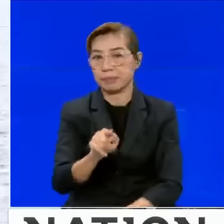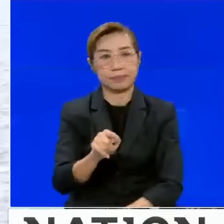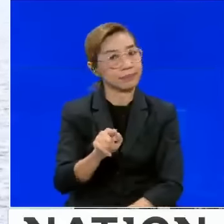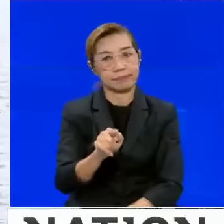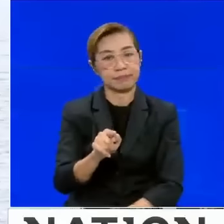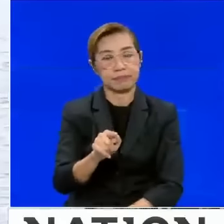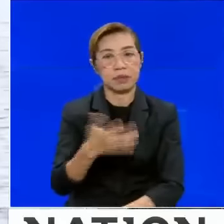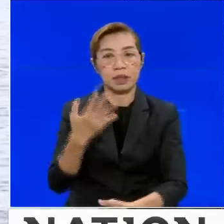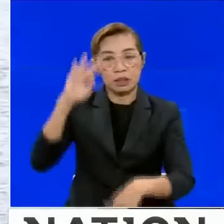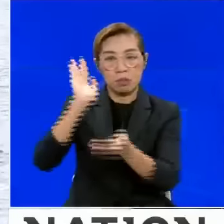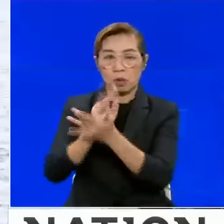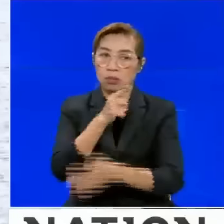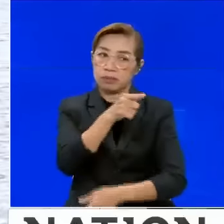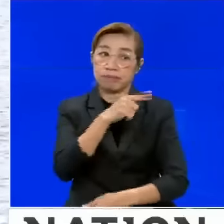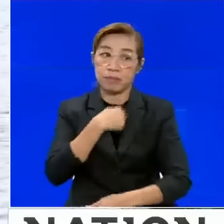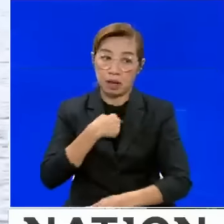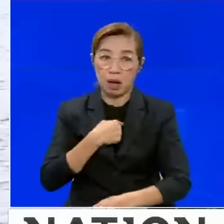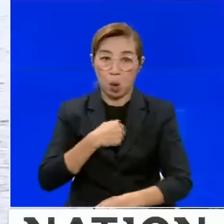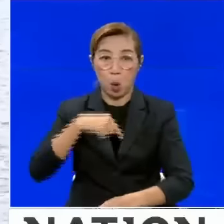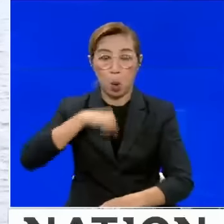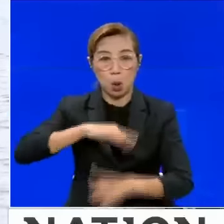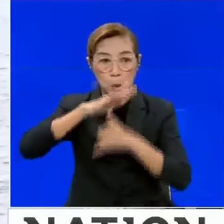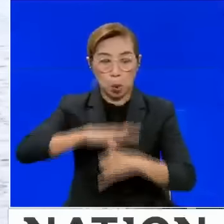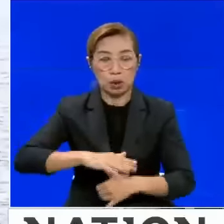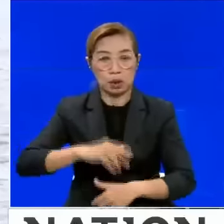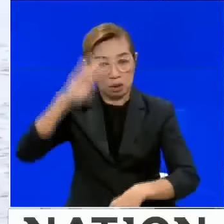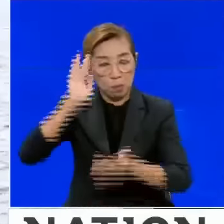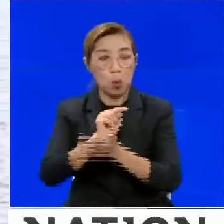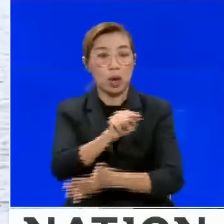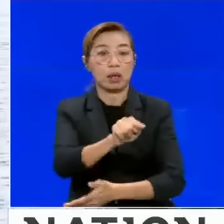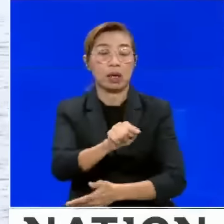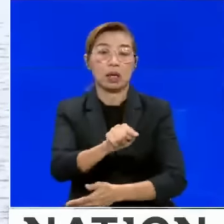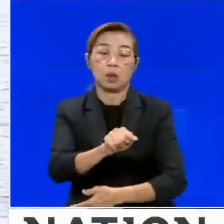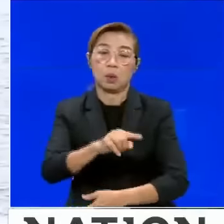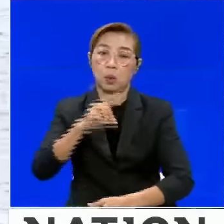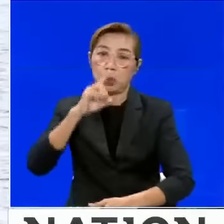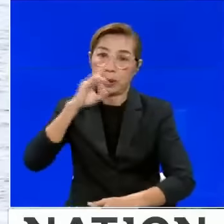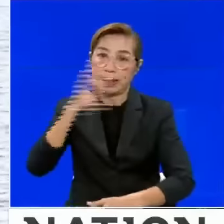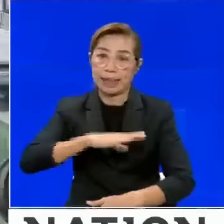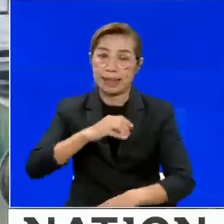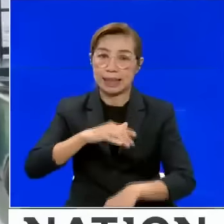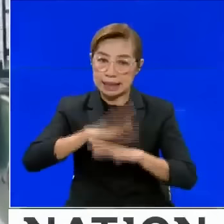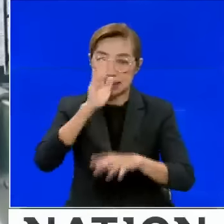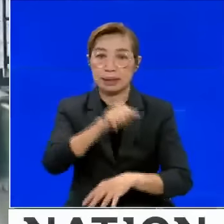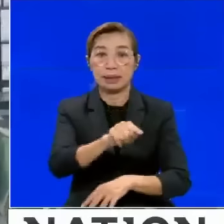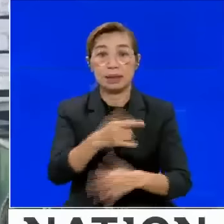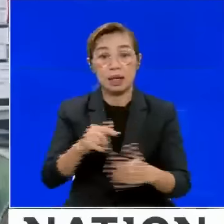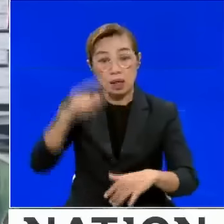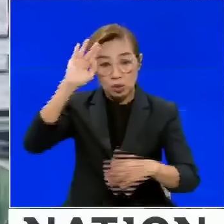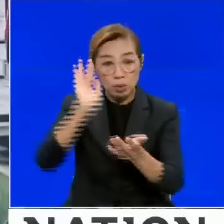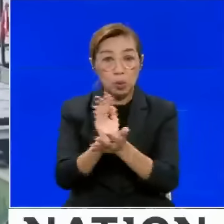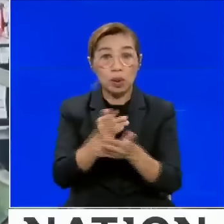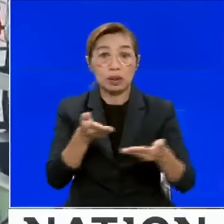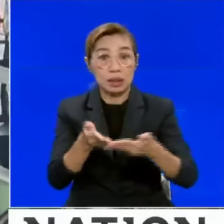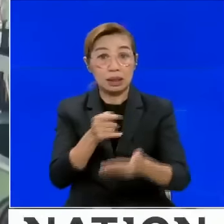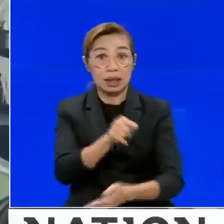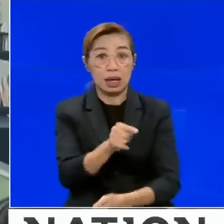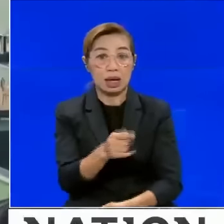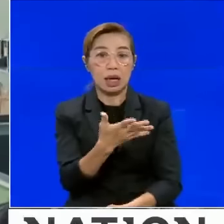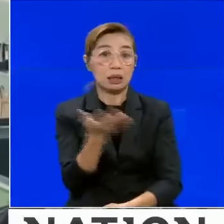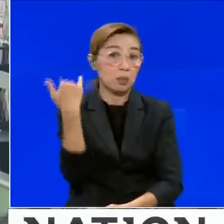บิ๊กเต่าบอกเหมือนล้วงคองูเห่าเลยอ่ะน่ะมันเกินไปนะครับในขณะที่ผลตรวจสอบวินัยตำรวจน้ำที่ดูแลรับผิดช